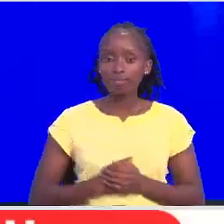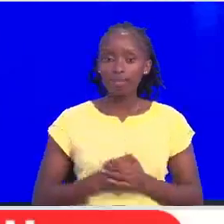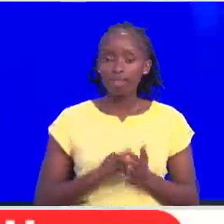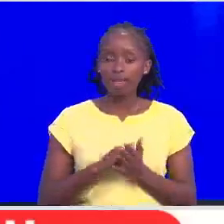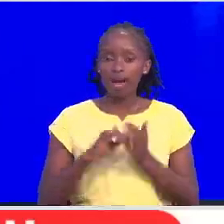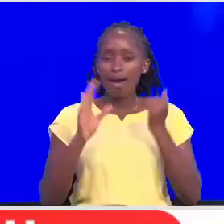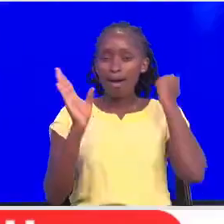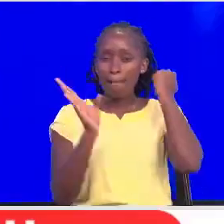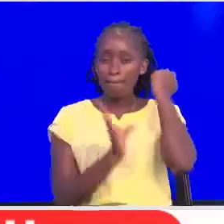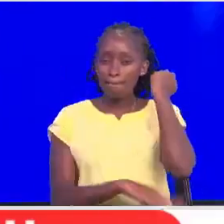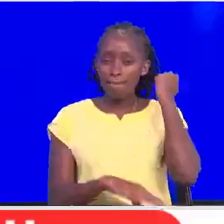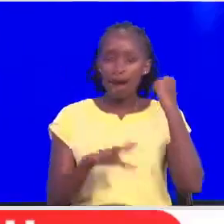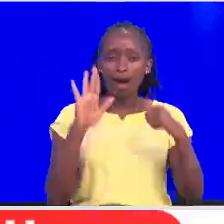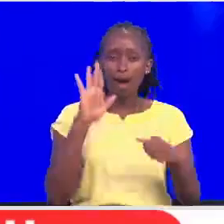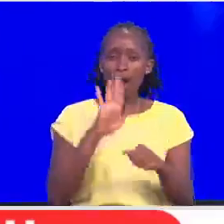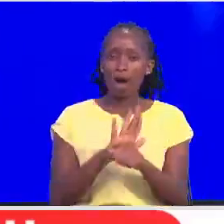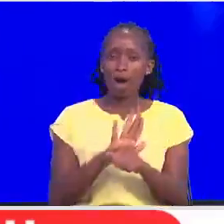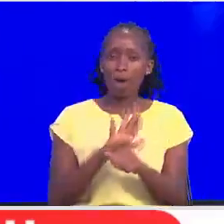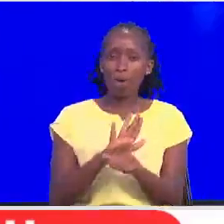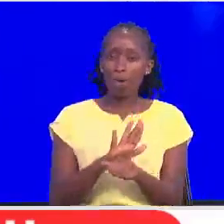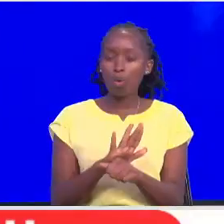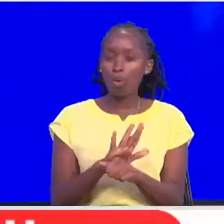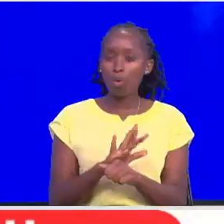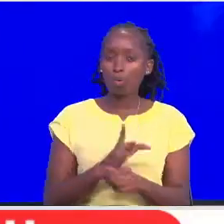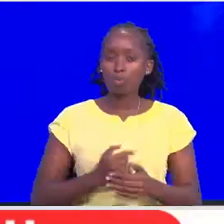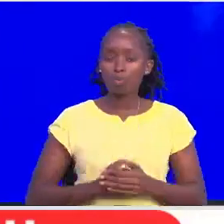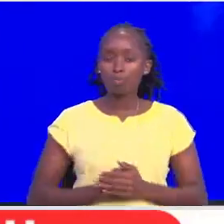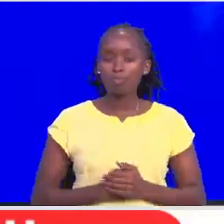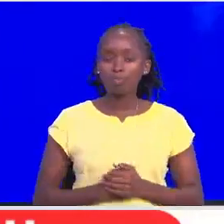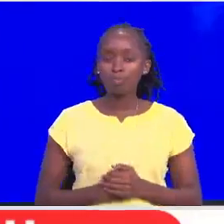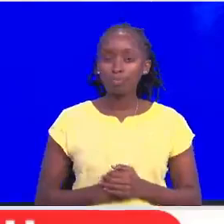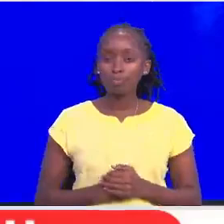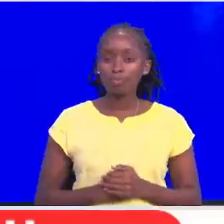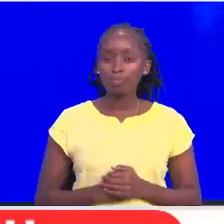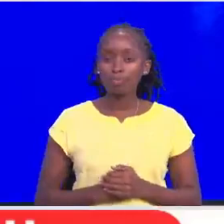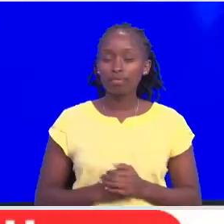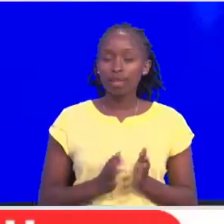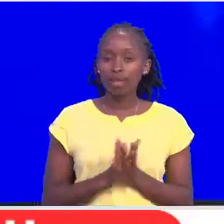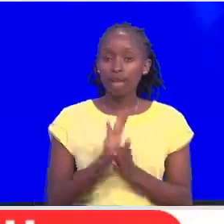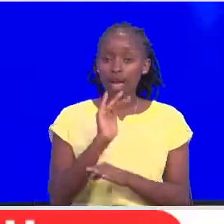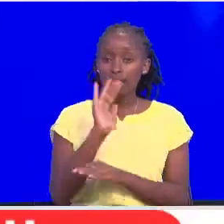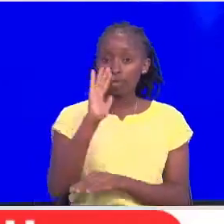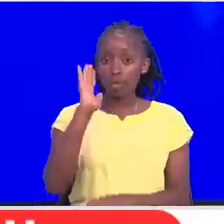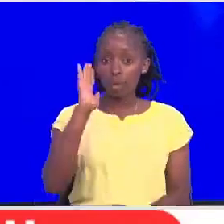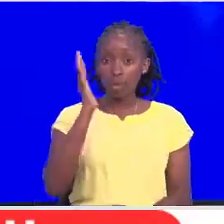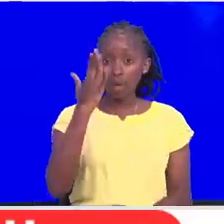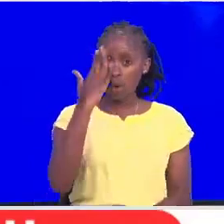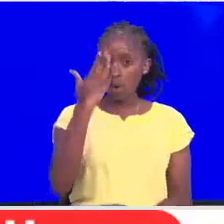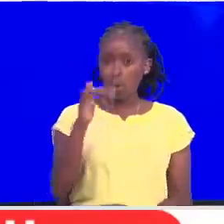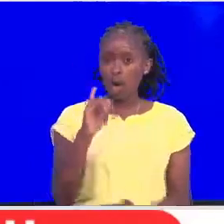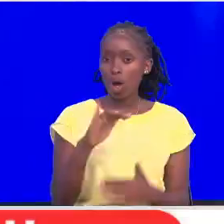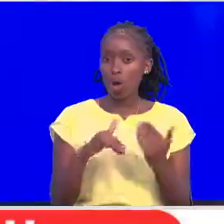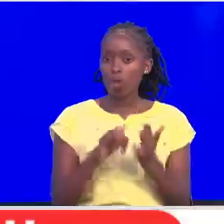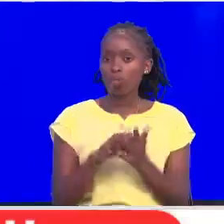mbaya kabisa because it was 1 kilometer. Hiyo ni mbaya. Na nitauliza tu kwa nini limepewa 5 kilometers.